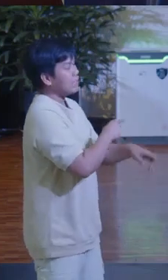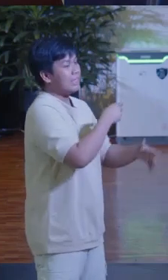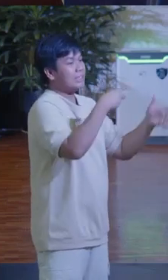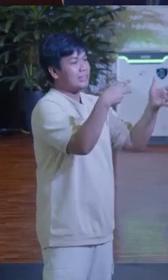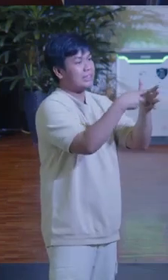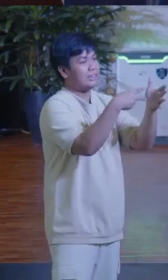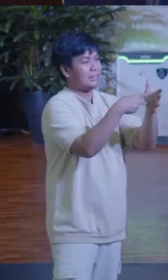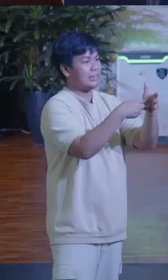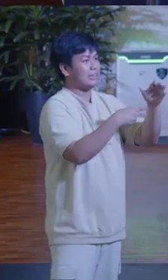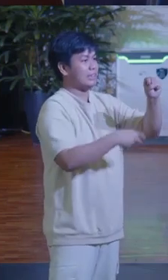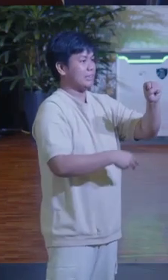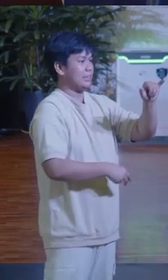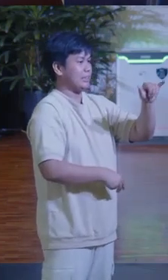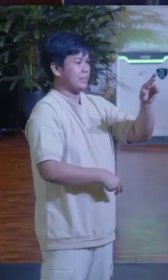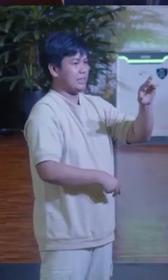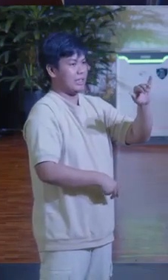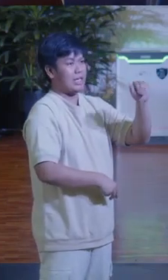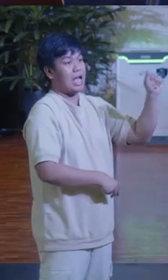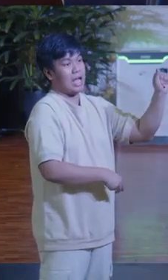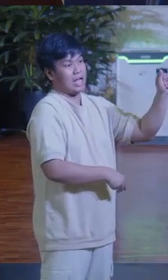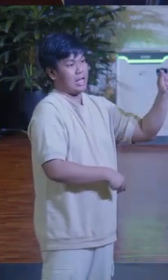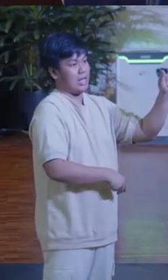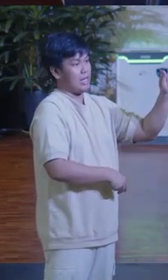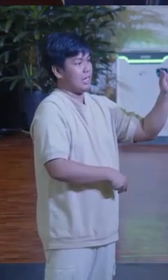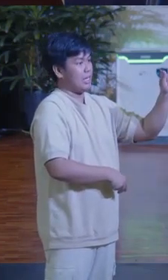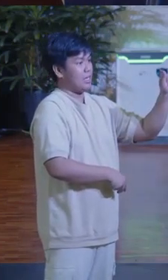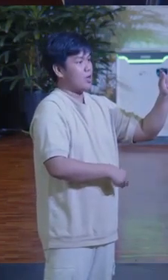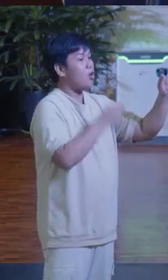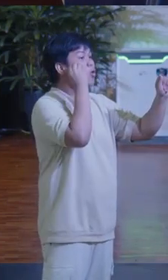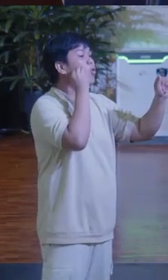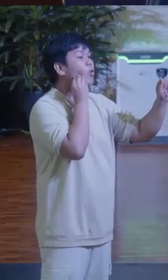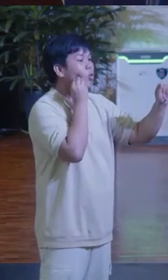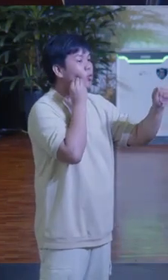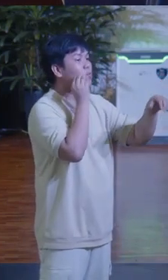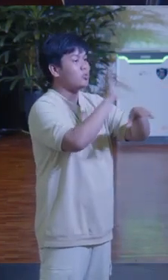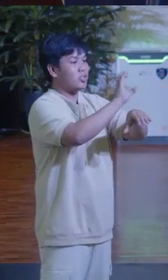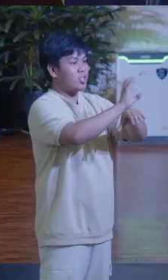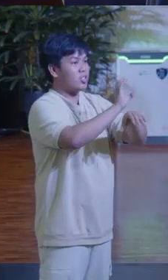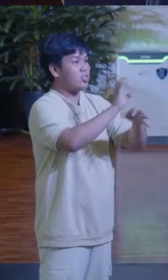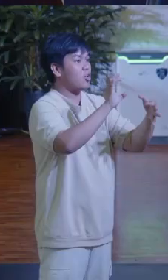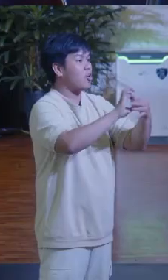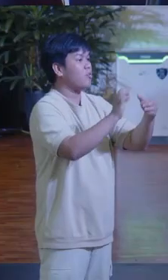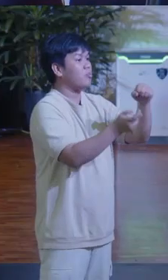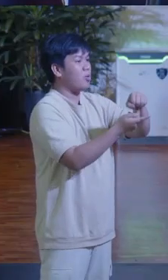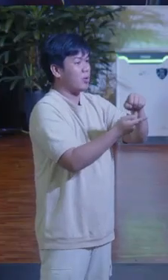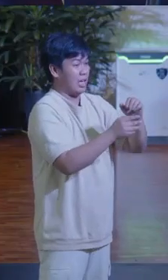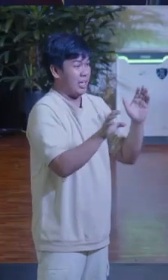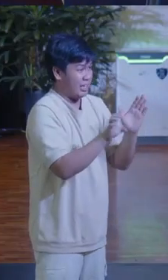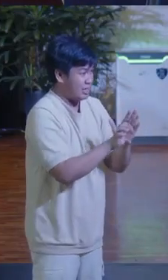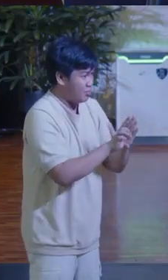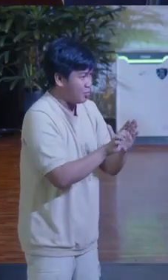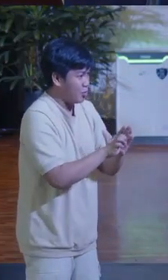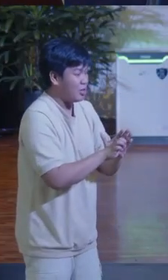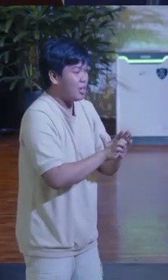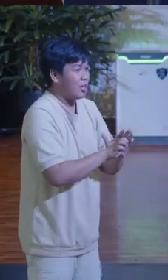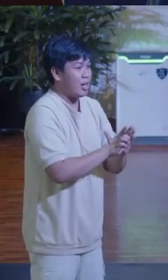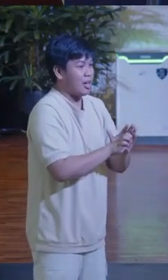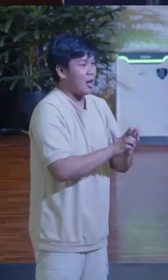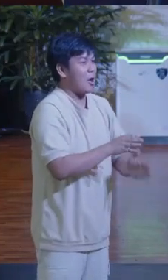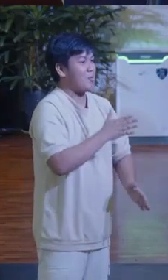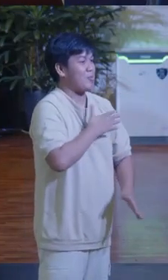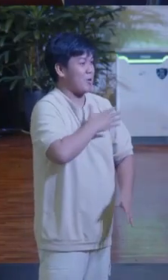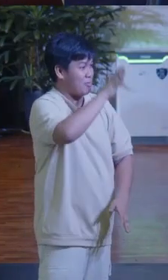Syrian Antioch. No? Home church po ni Pablo. No? Walang pinagkaiba yan. Halimbawa si Pastor Dags